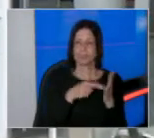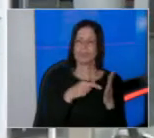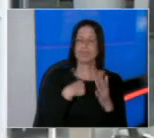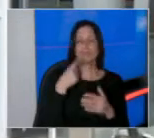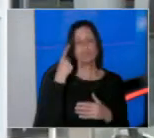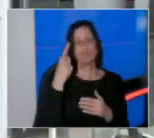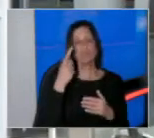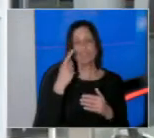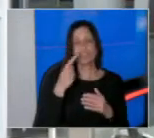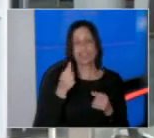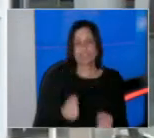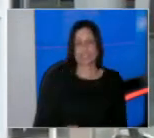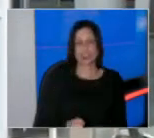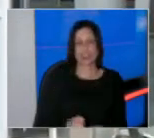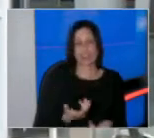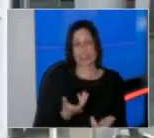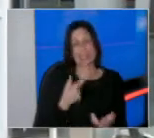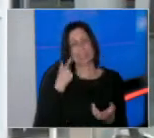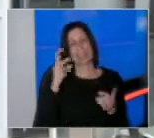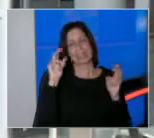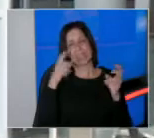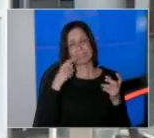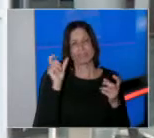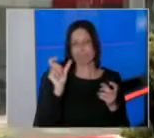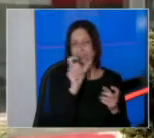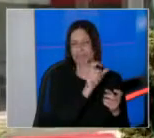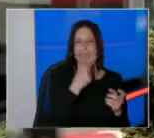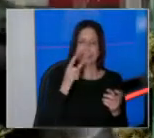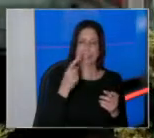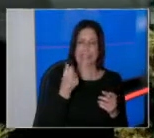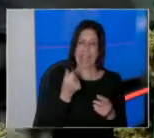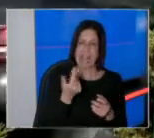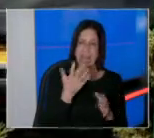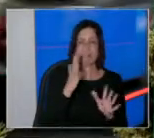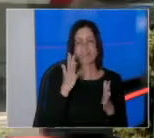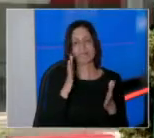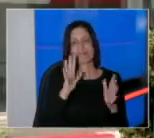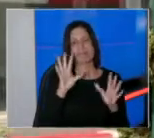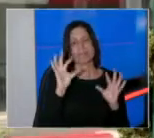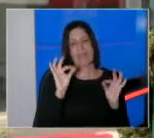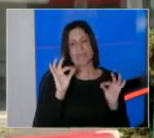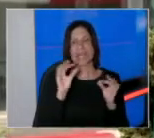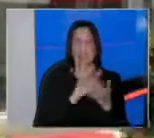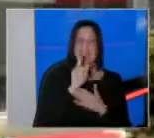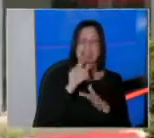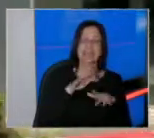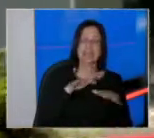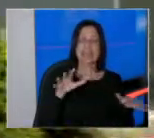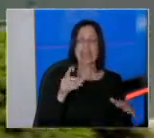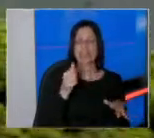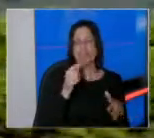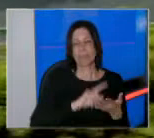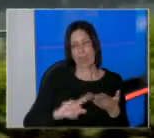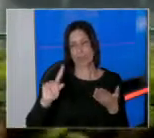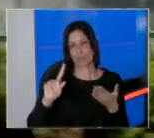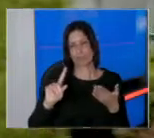חושב שריסוק מהודק, ולא משנה איך נקרא למינוחים, הוא יעלה לנו בין 10-11 מיליארד שקל בחודש.